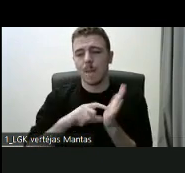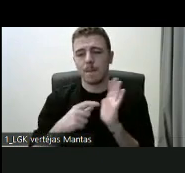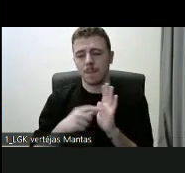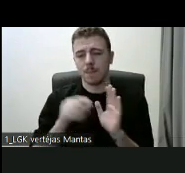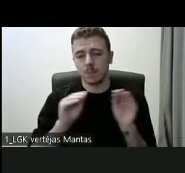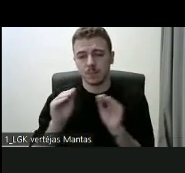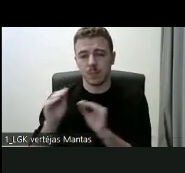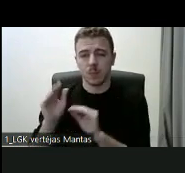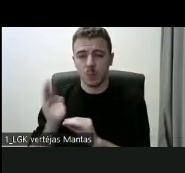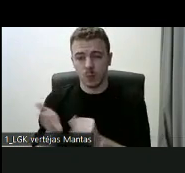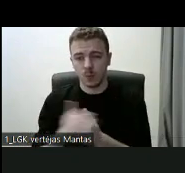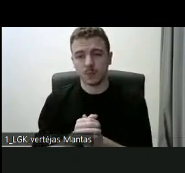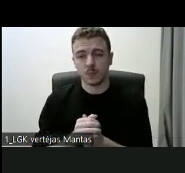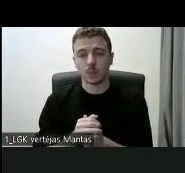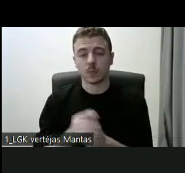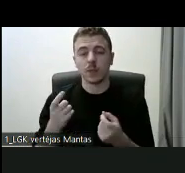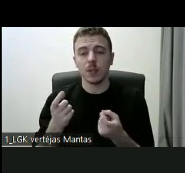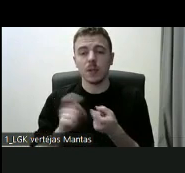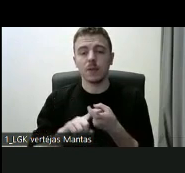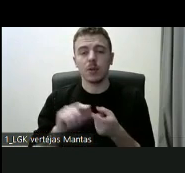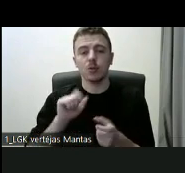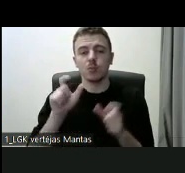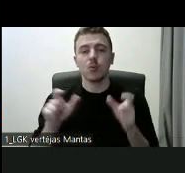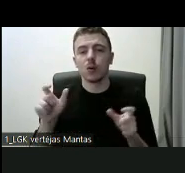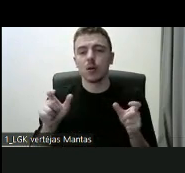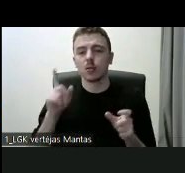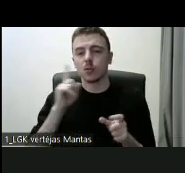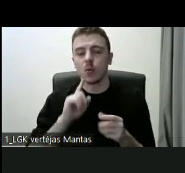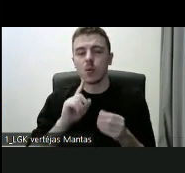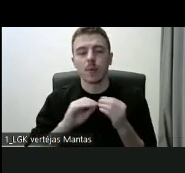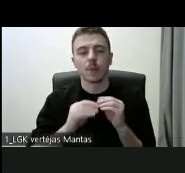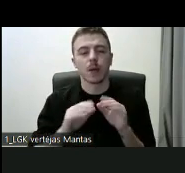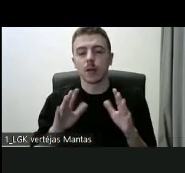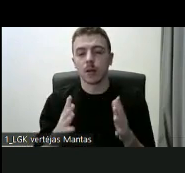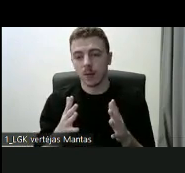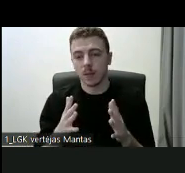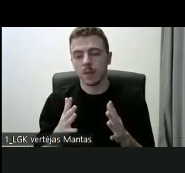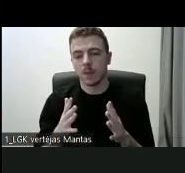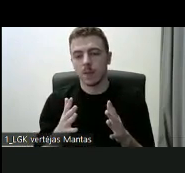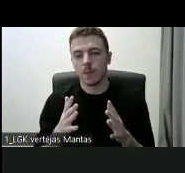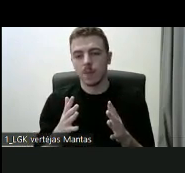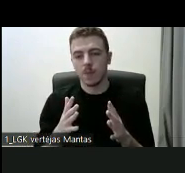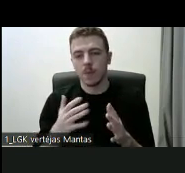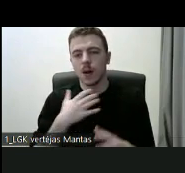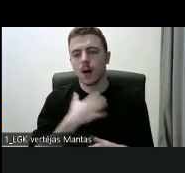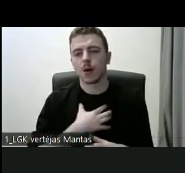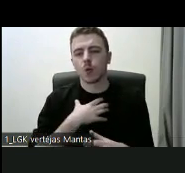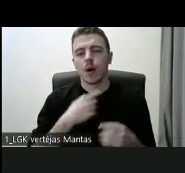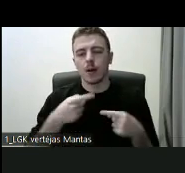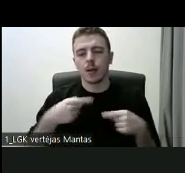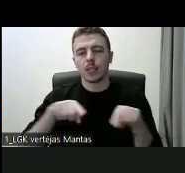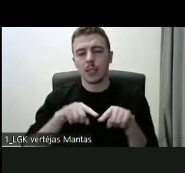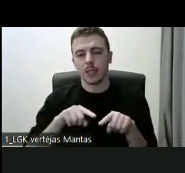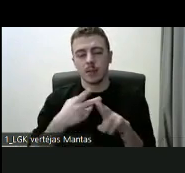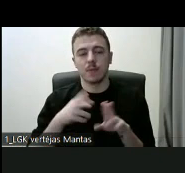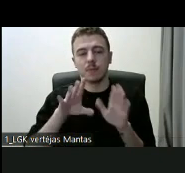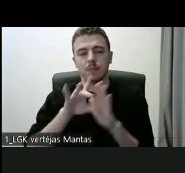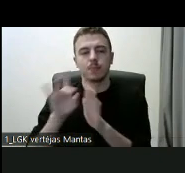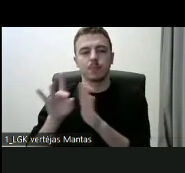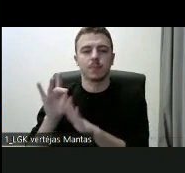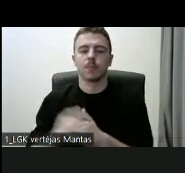Ir būtent pagal žmonės, kurie nori aptarti jiems aktualią sritį.